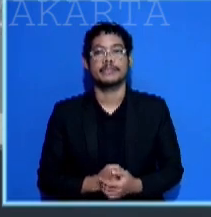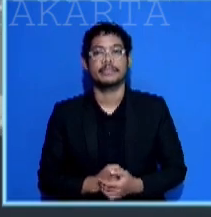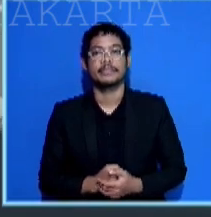Tengah